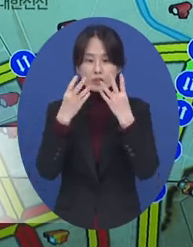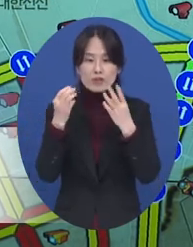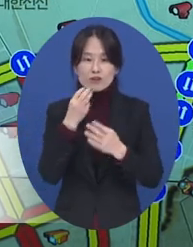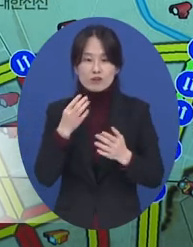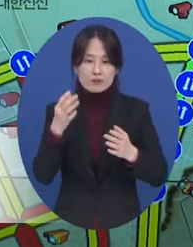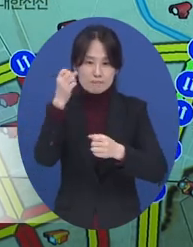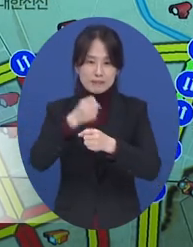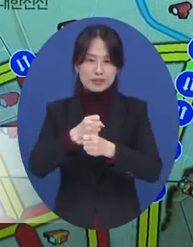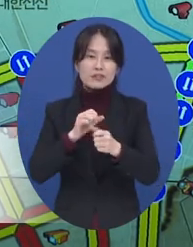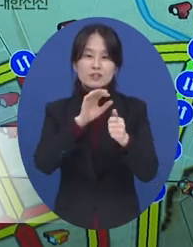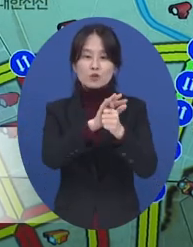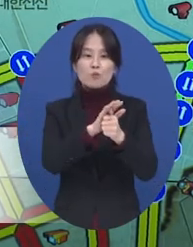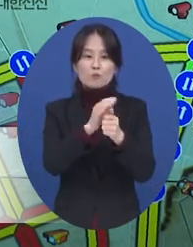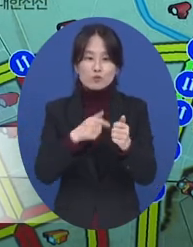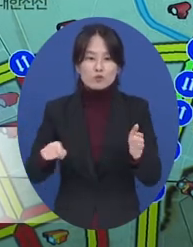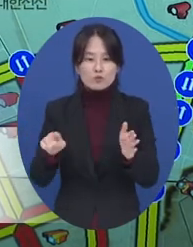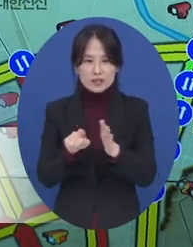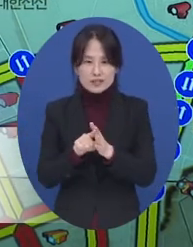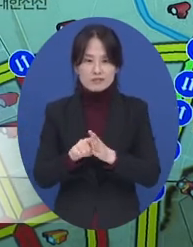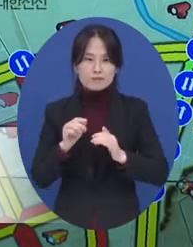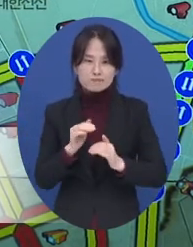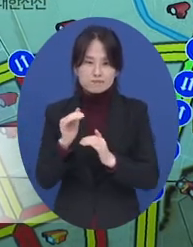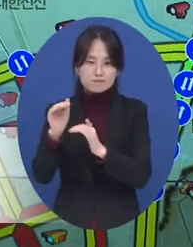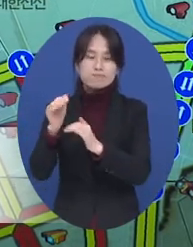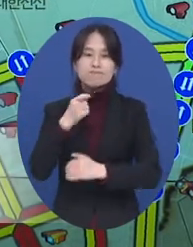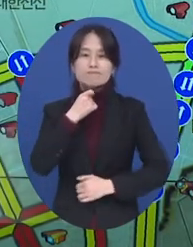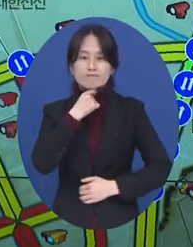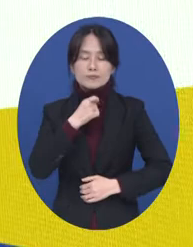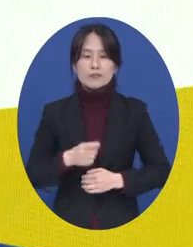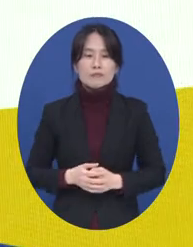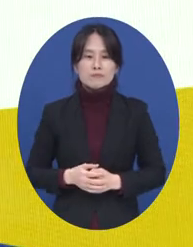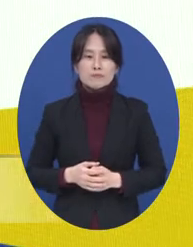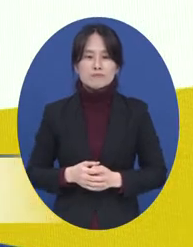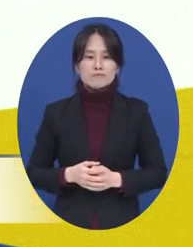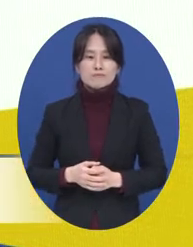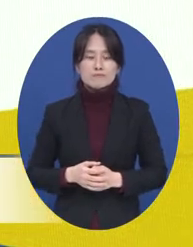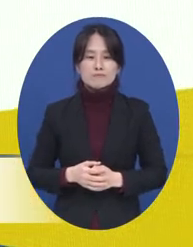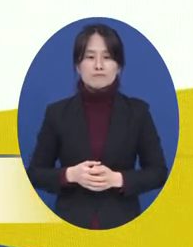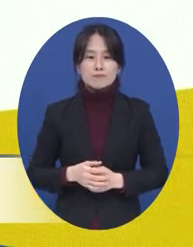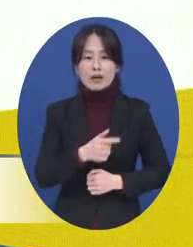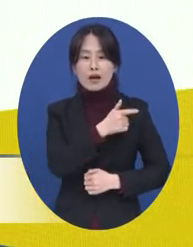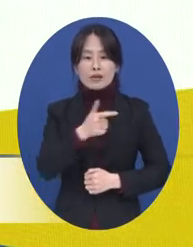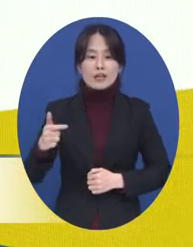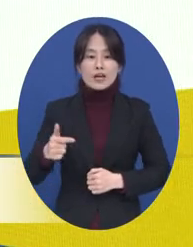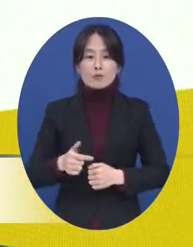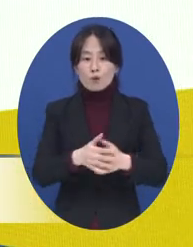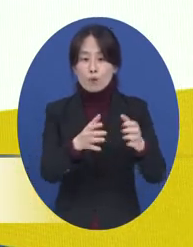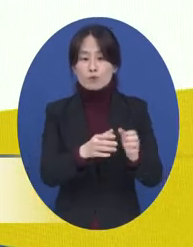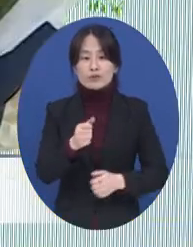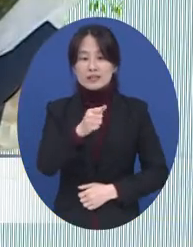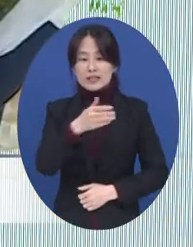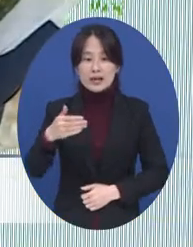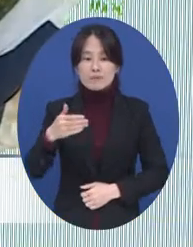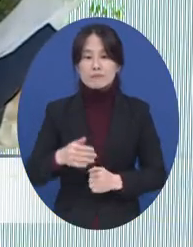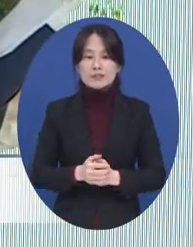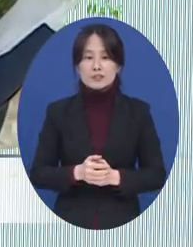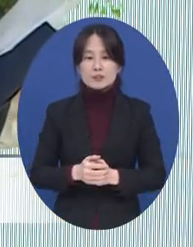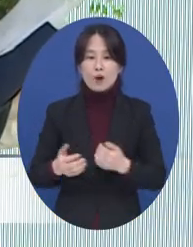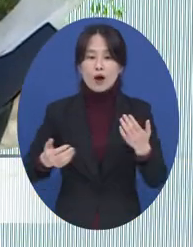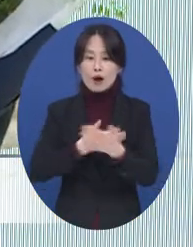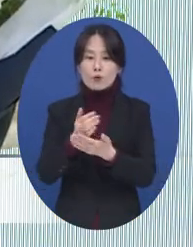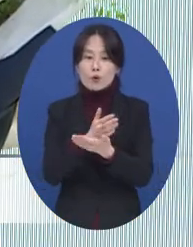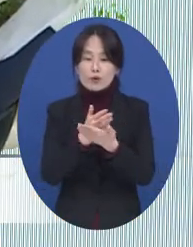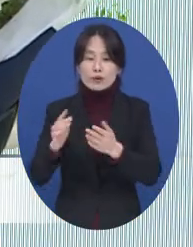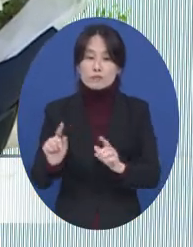경기를 만드는 데 기여드릴 수 있도록 내실 있게 추진하겠습니다. 이 밖에도 대규모 부문에선 하남시가 공유와